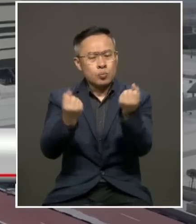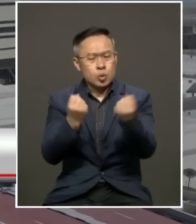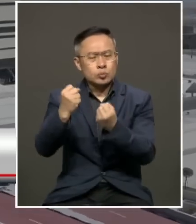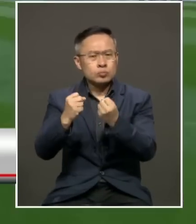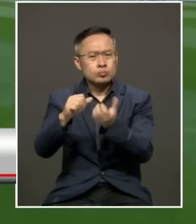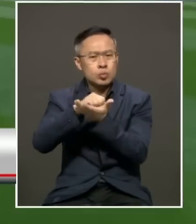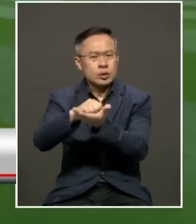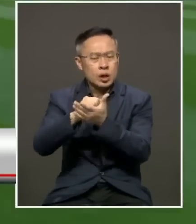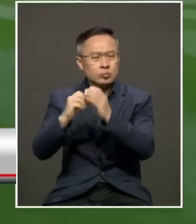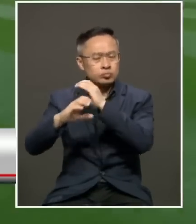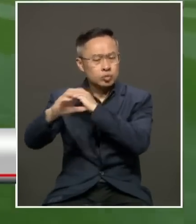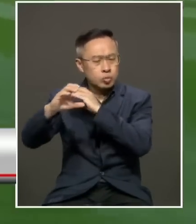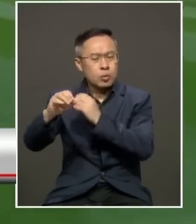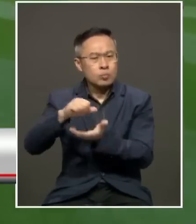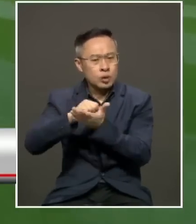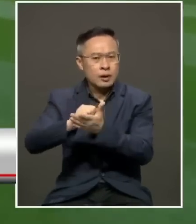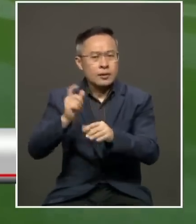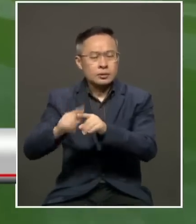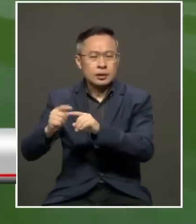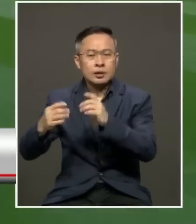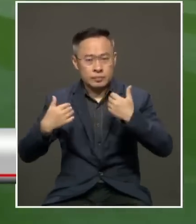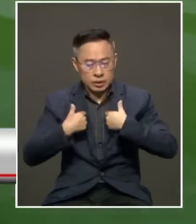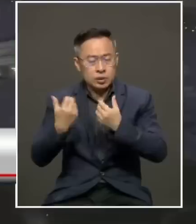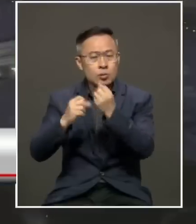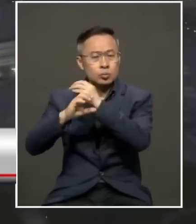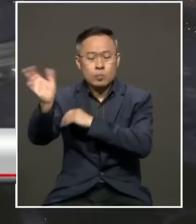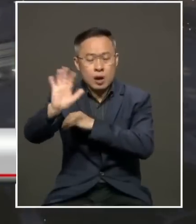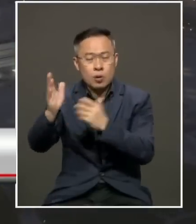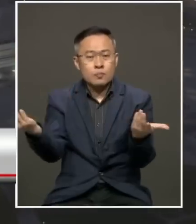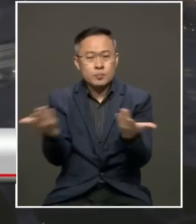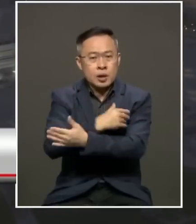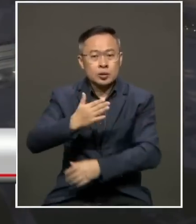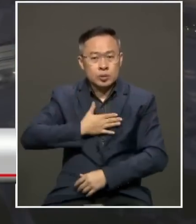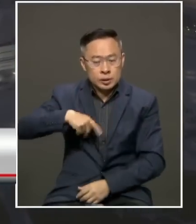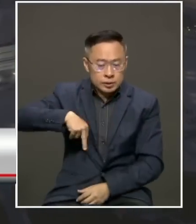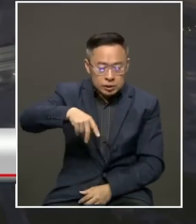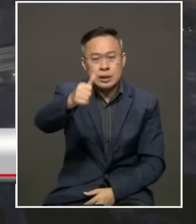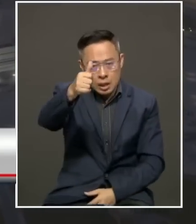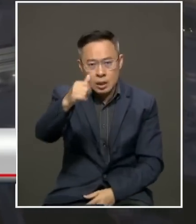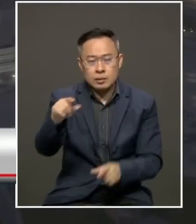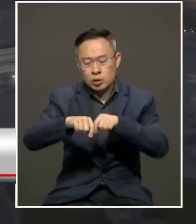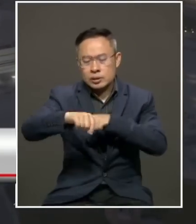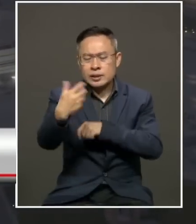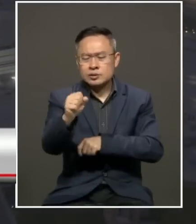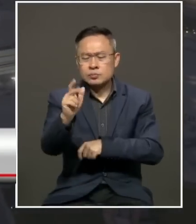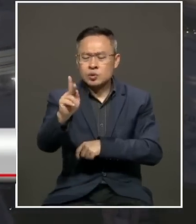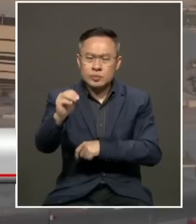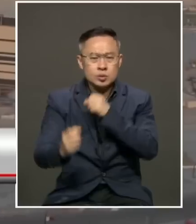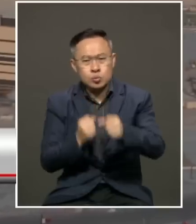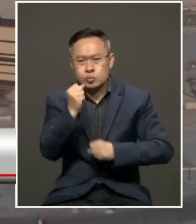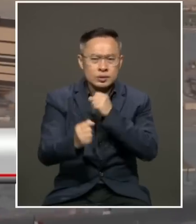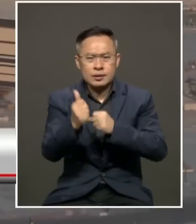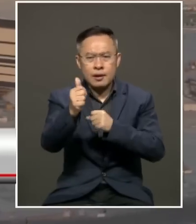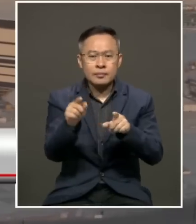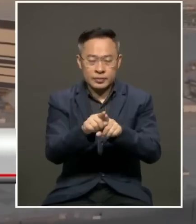แหม่พอพูดว่าเรื่องของการเดินทางสะดวกสบายนี่แอบนึกถึงฟุตบอลยูโรครั้งก่อนๆนะที่จัดกันหลายประเทศแล้ว